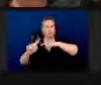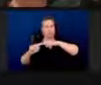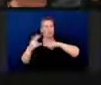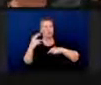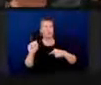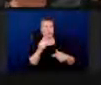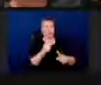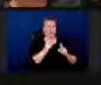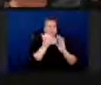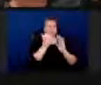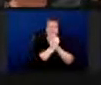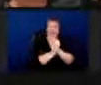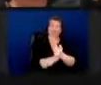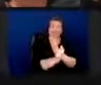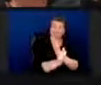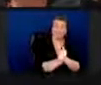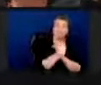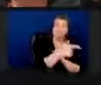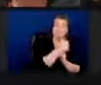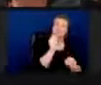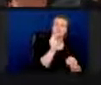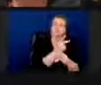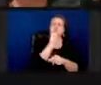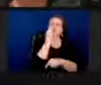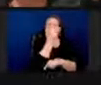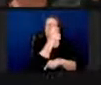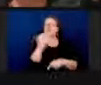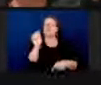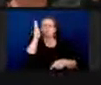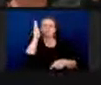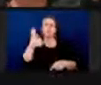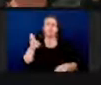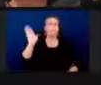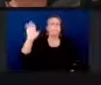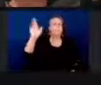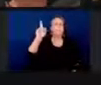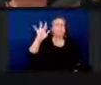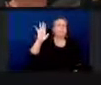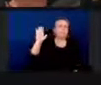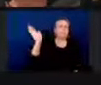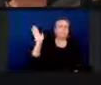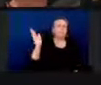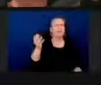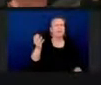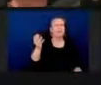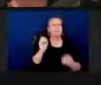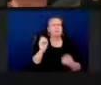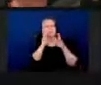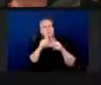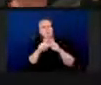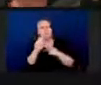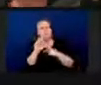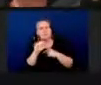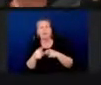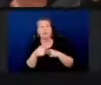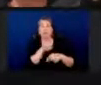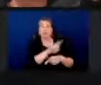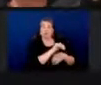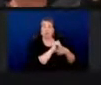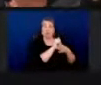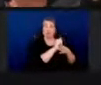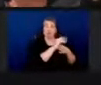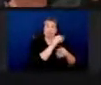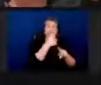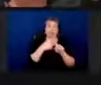mafunzo ambayo wanapata wanaweza kuyatumia katika taaluma zao za baadaye, ikiwemo kama kuongea hadharani na mambo mengine